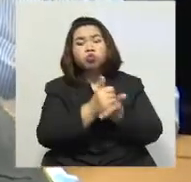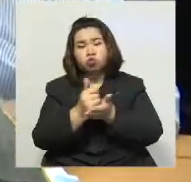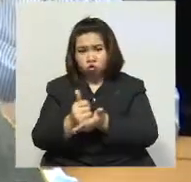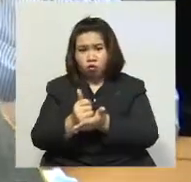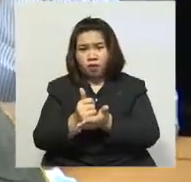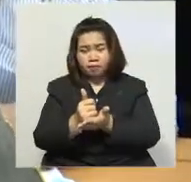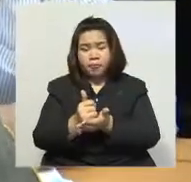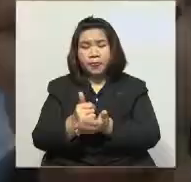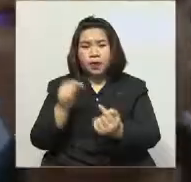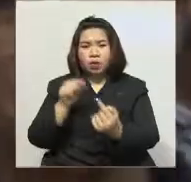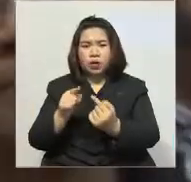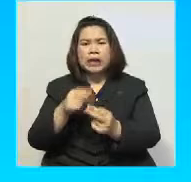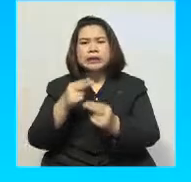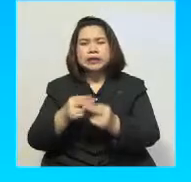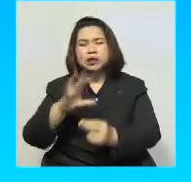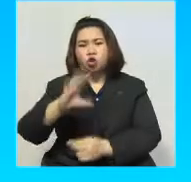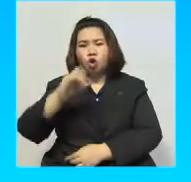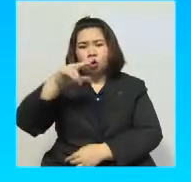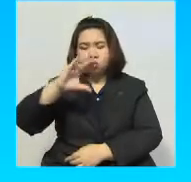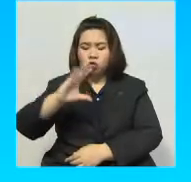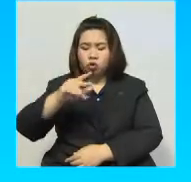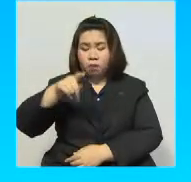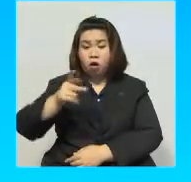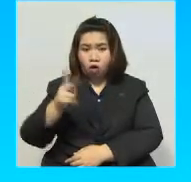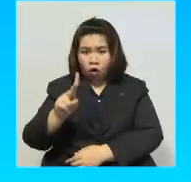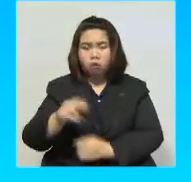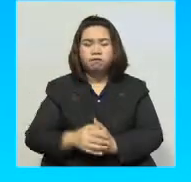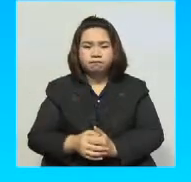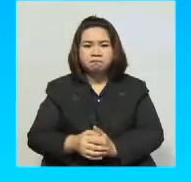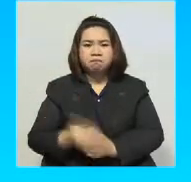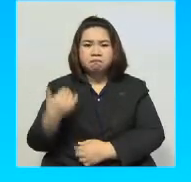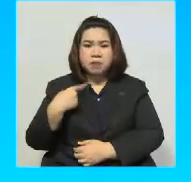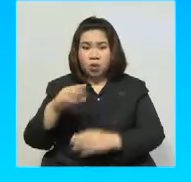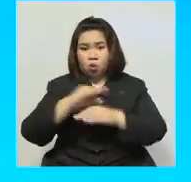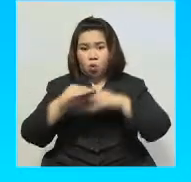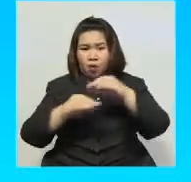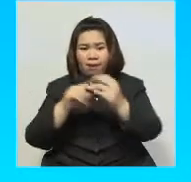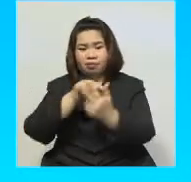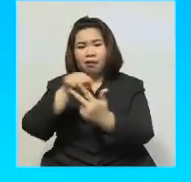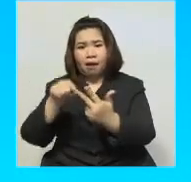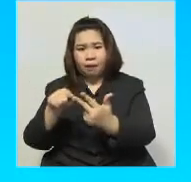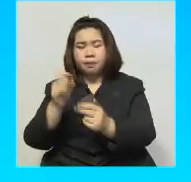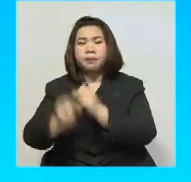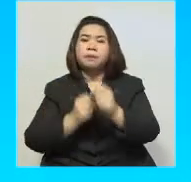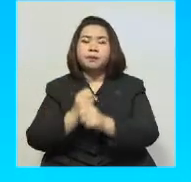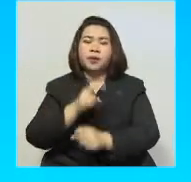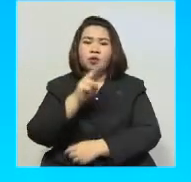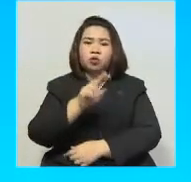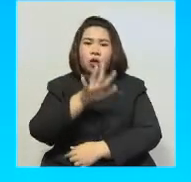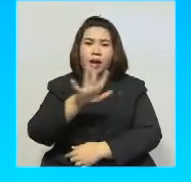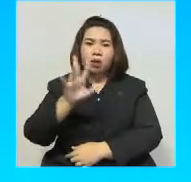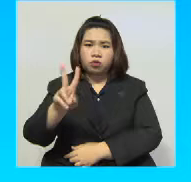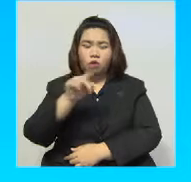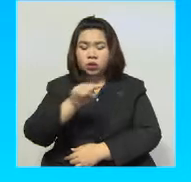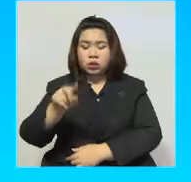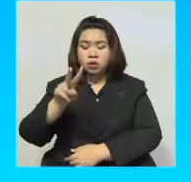และบุคลากรทางการศึกษาหรือว่าเรียกสั้นๆว่าเงินกู้ชพคโดยเฉพาะ3โครงการหลังก็คือตั้งแต่ปี2552